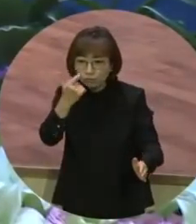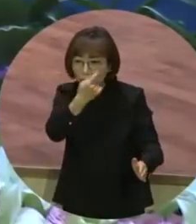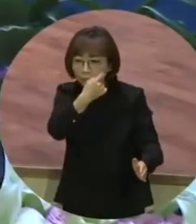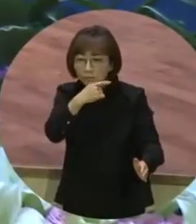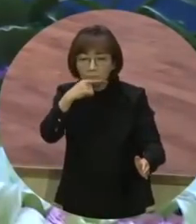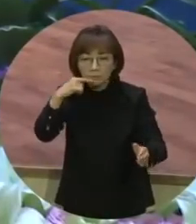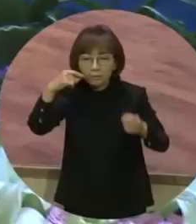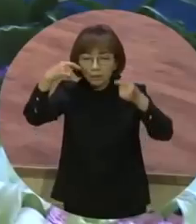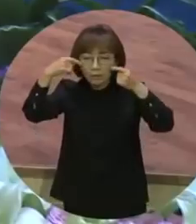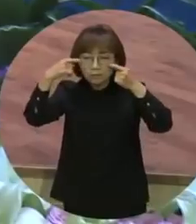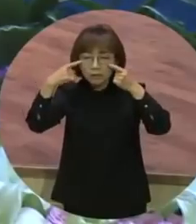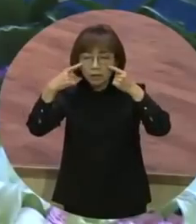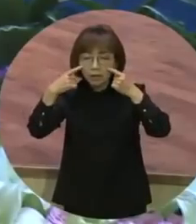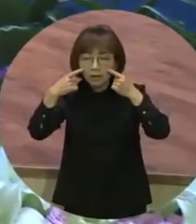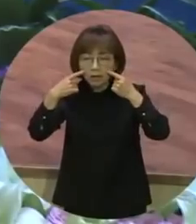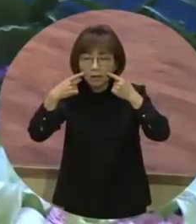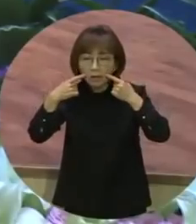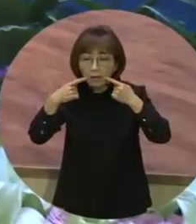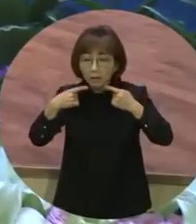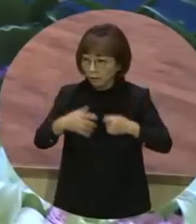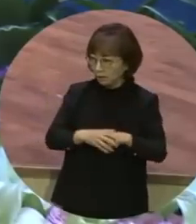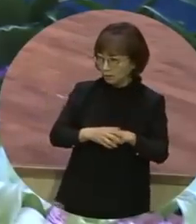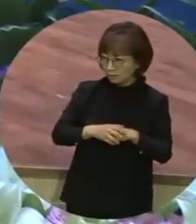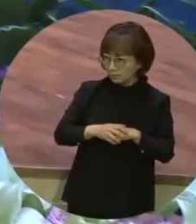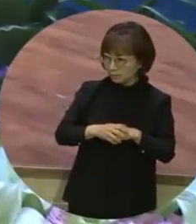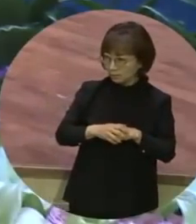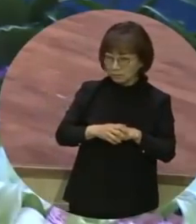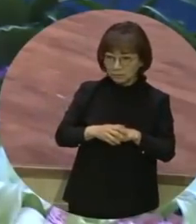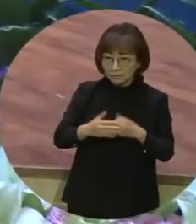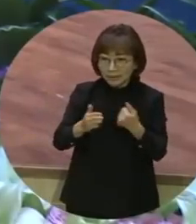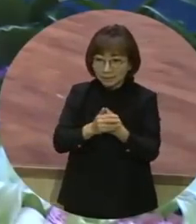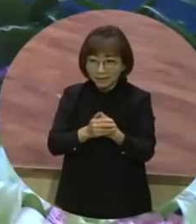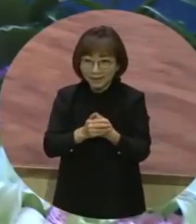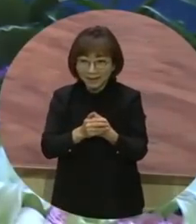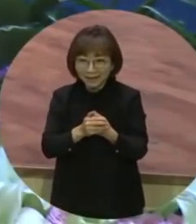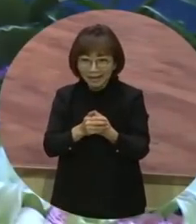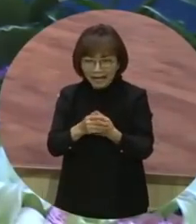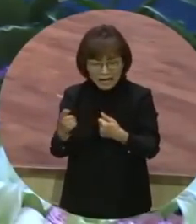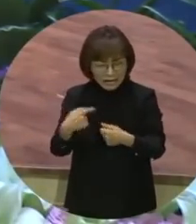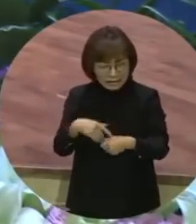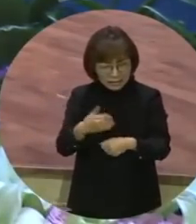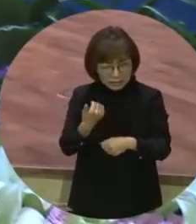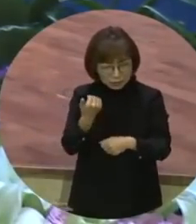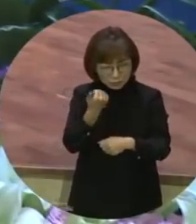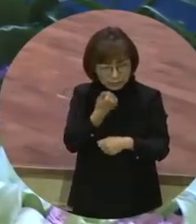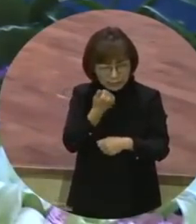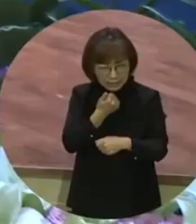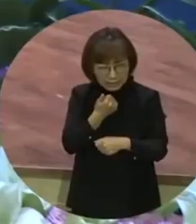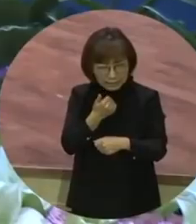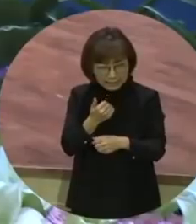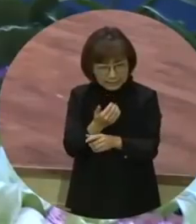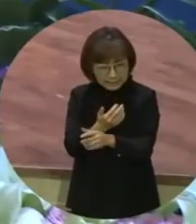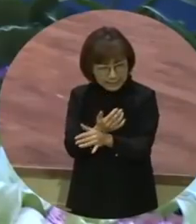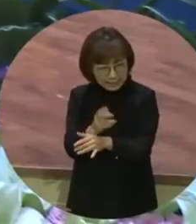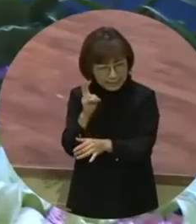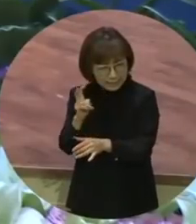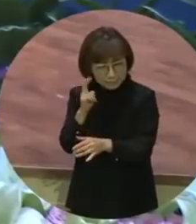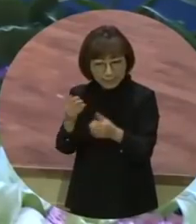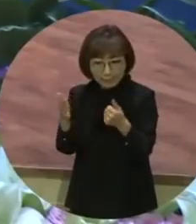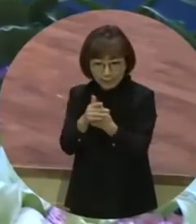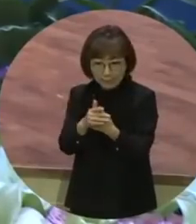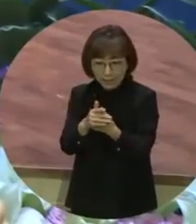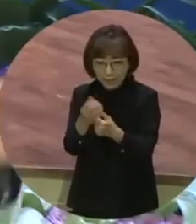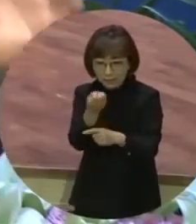나와. 그래서 기자들이 말해요. 밤에 이것들 누가 뿌리는가 싶어서